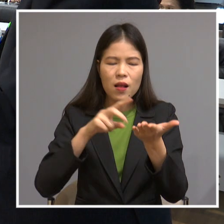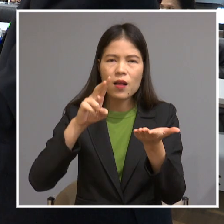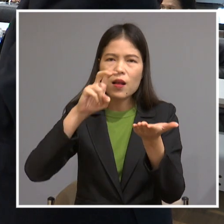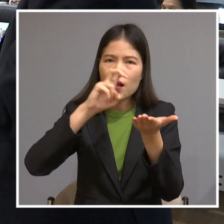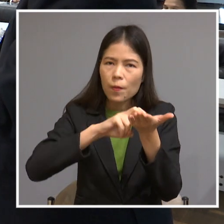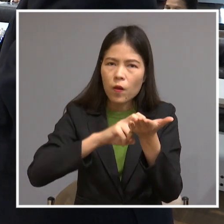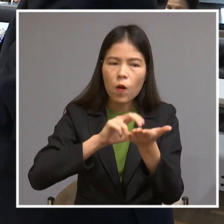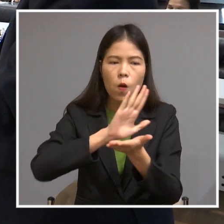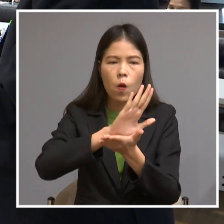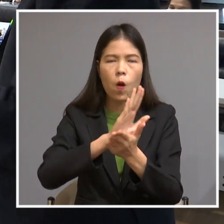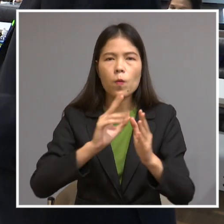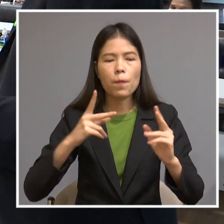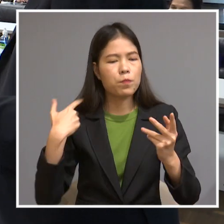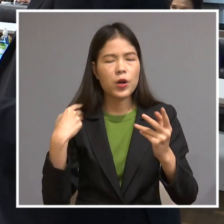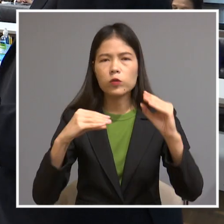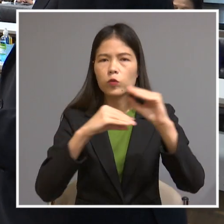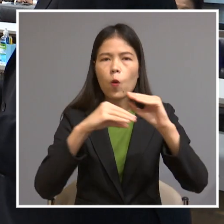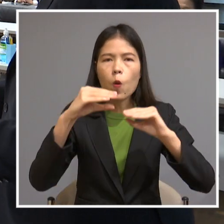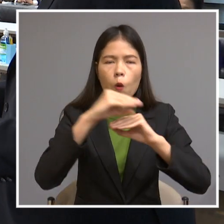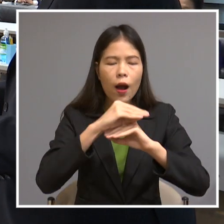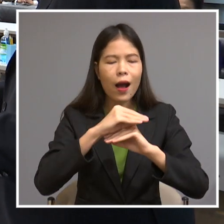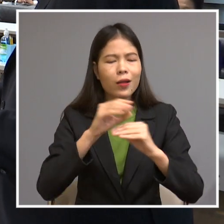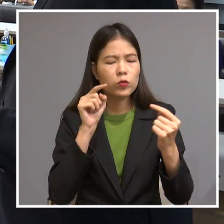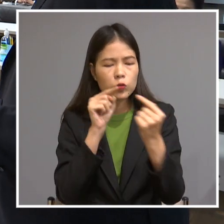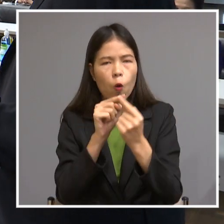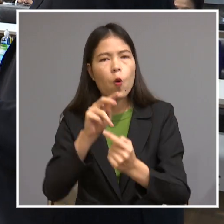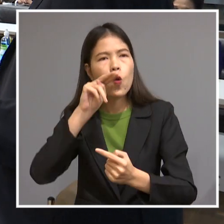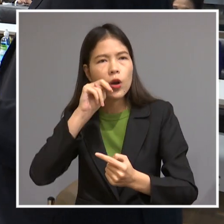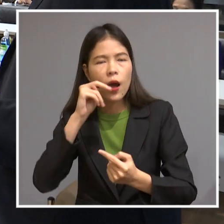นพื้นที่น้ำทวม porque of the etc.เรื่องเดa i great thinking